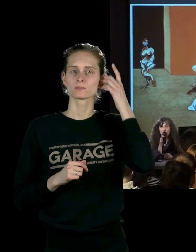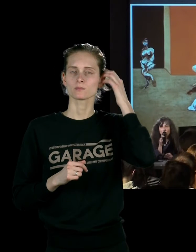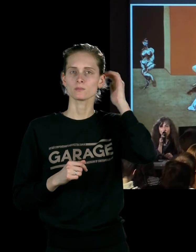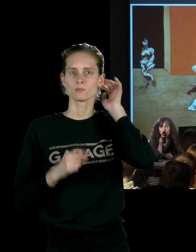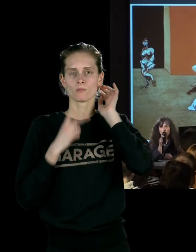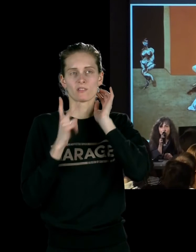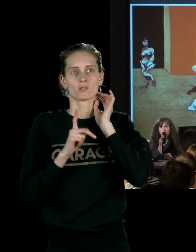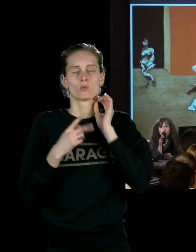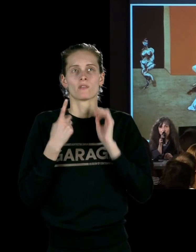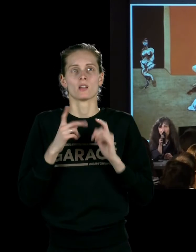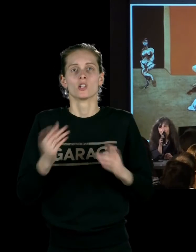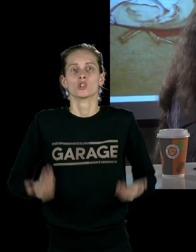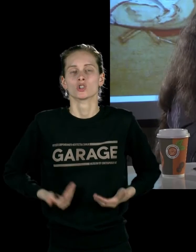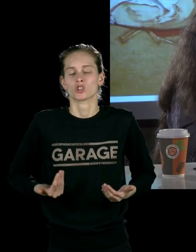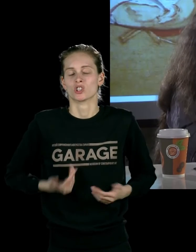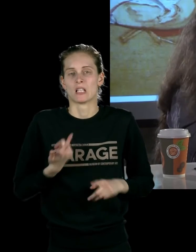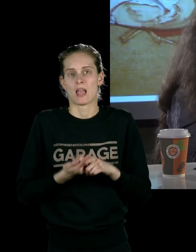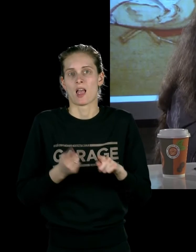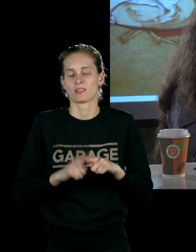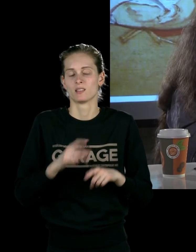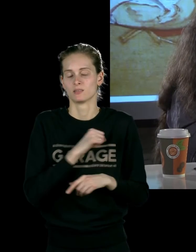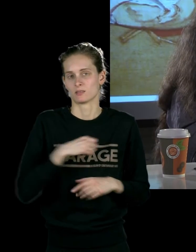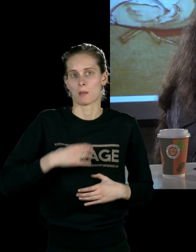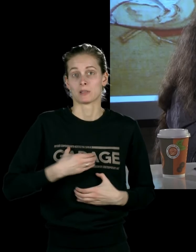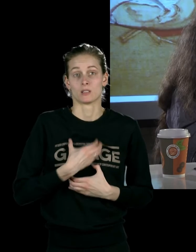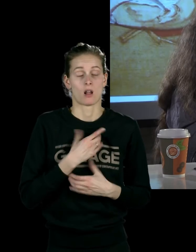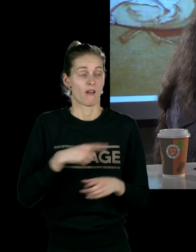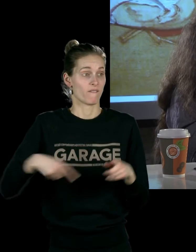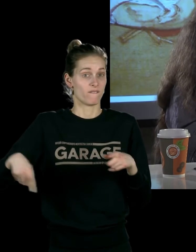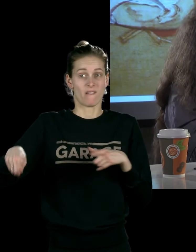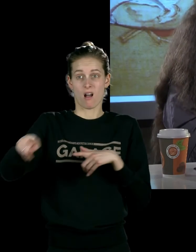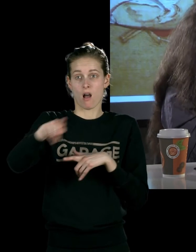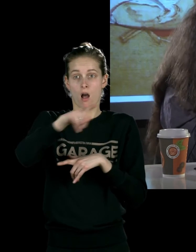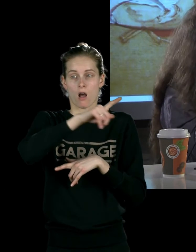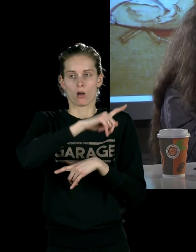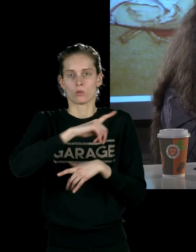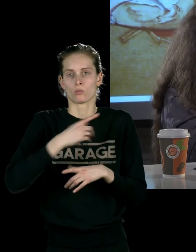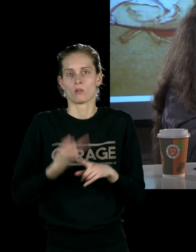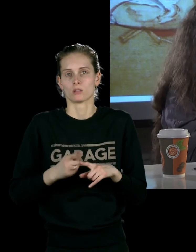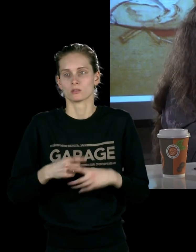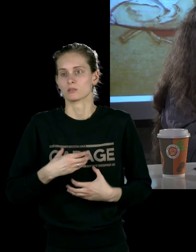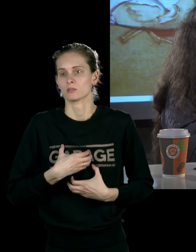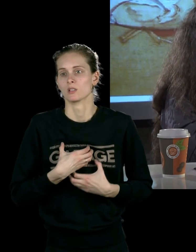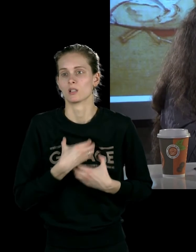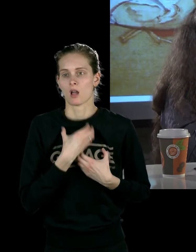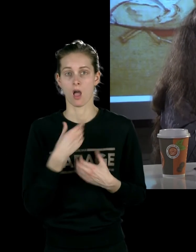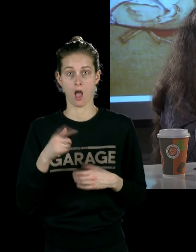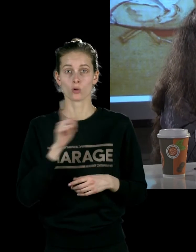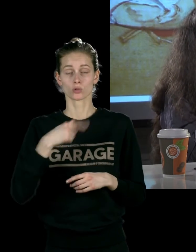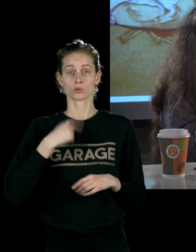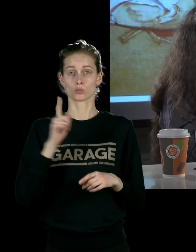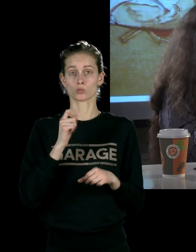что и так происходит вокруг, я изобразить не могу, я могу изобразить только то, что я делаю, вообще я изображаю